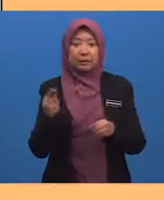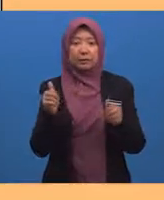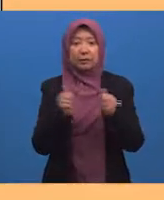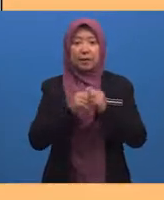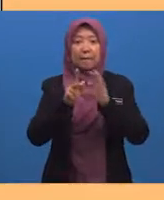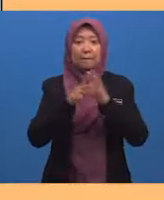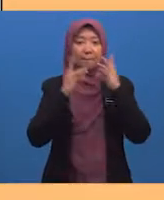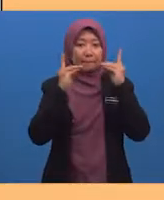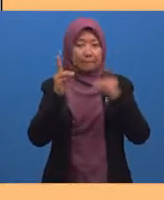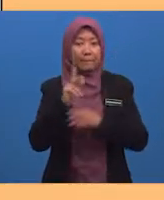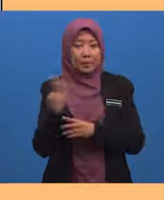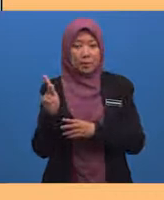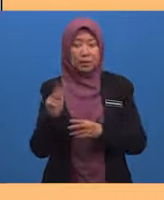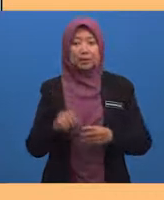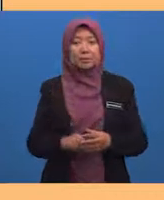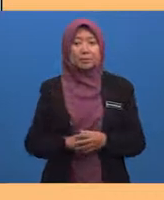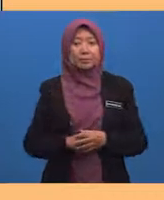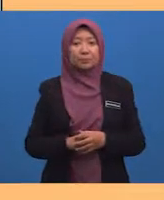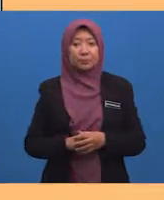pendidikan.